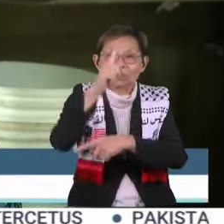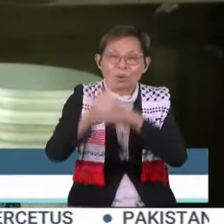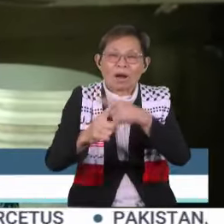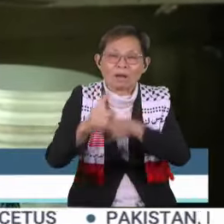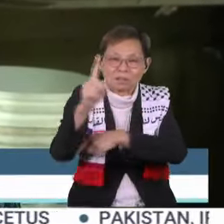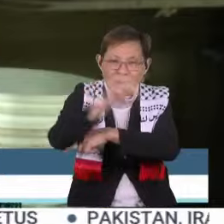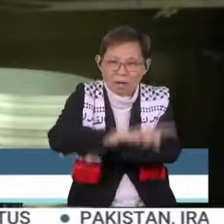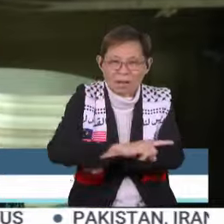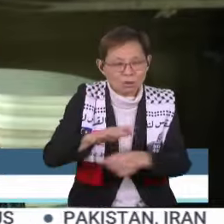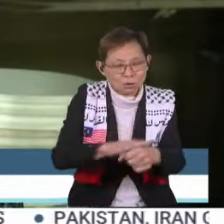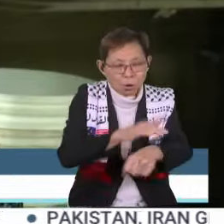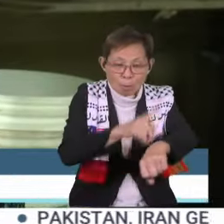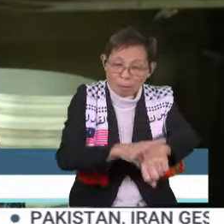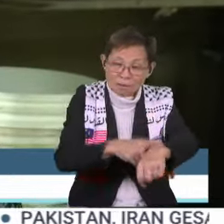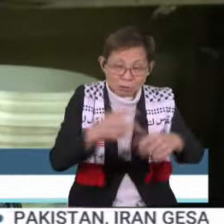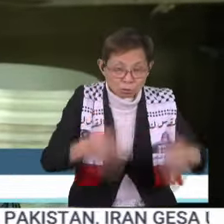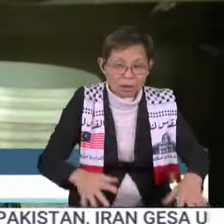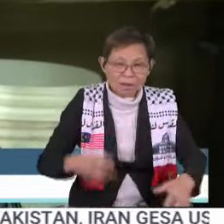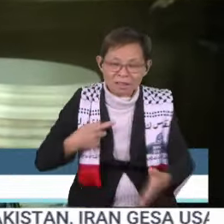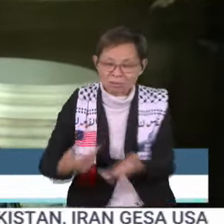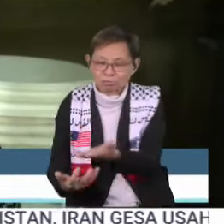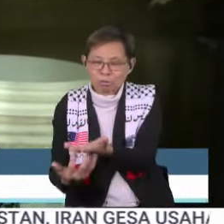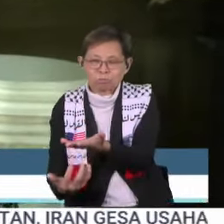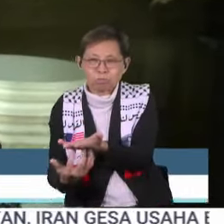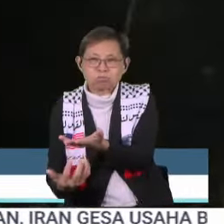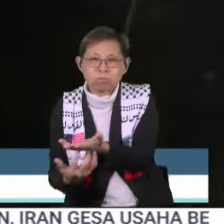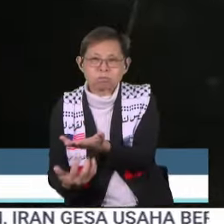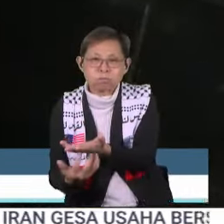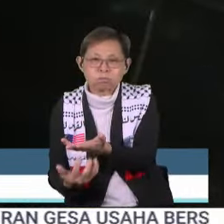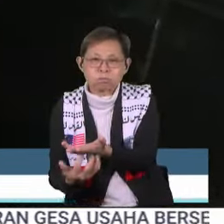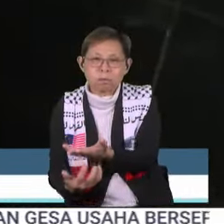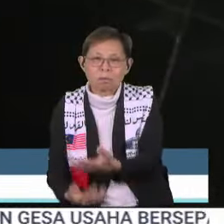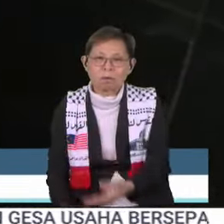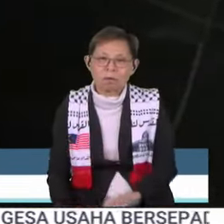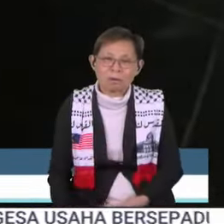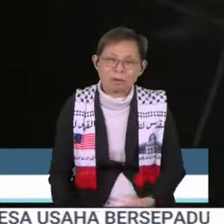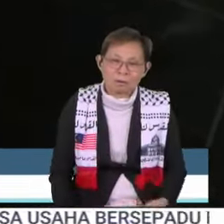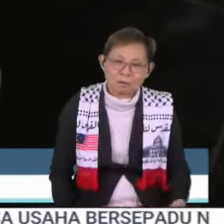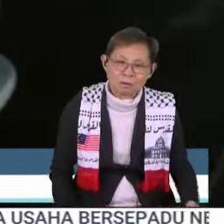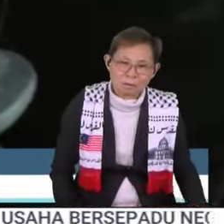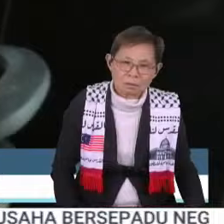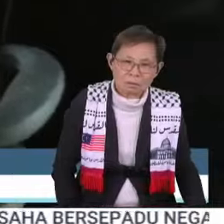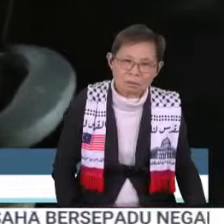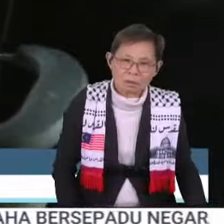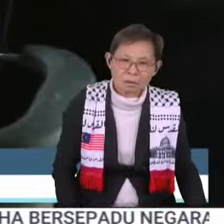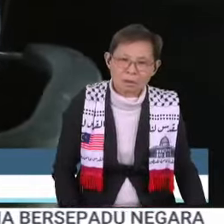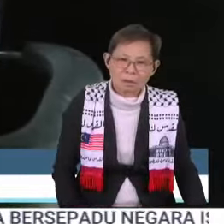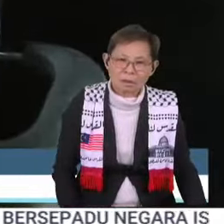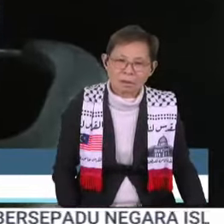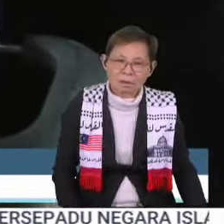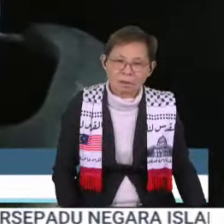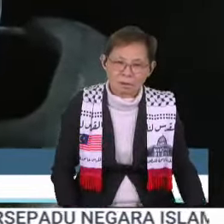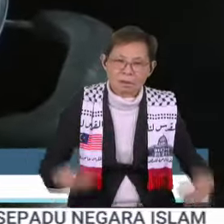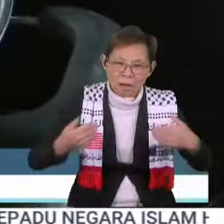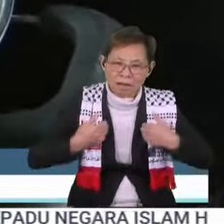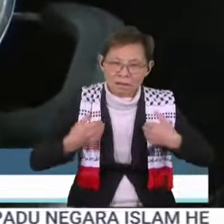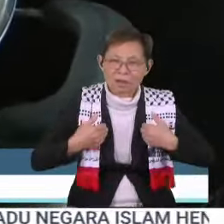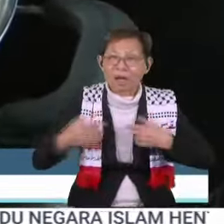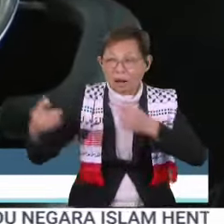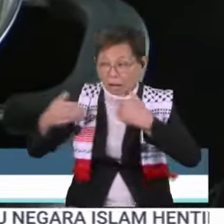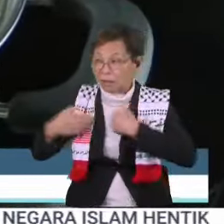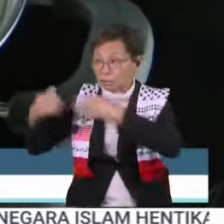masa tempoh dia juga. Kita kukuh lah. Kukuh dia buat kita kedai-kedai. Ada juga orang